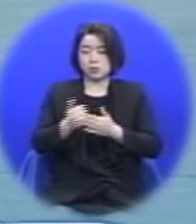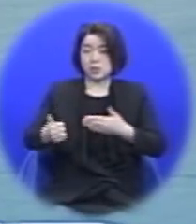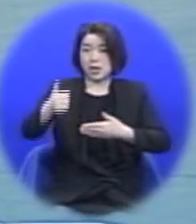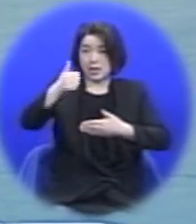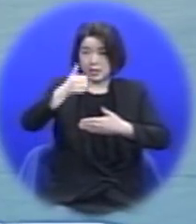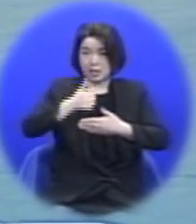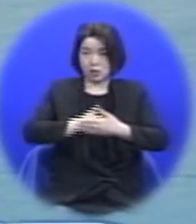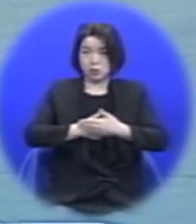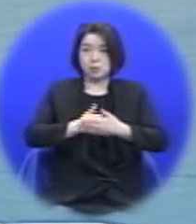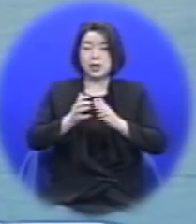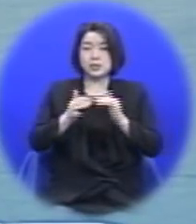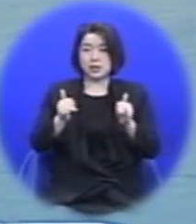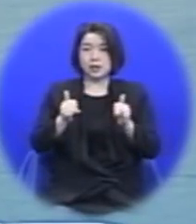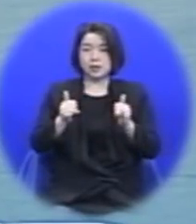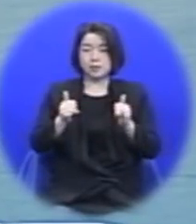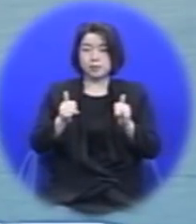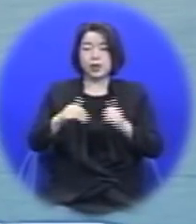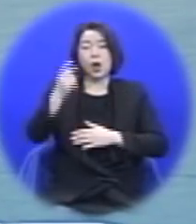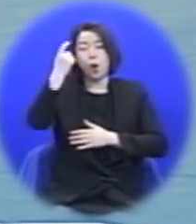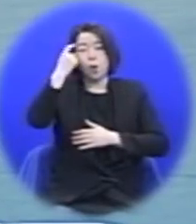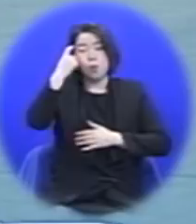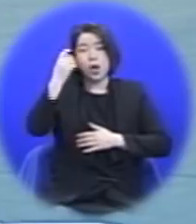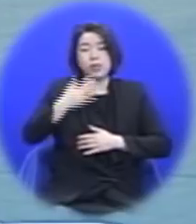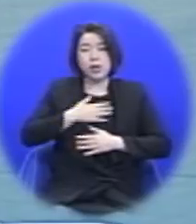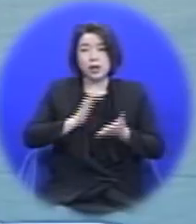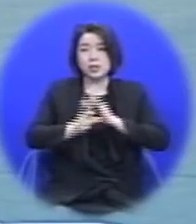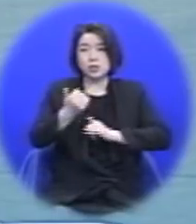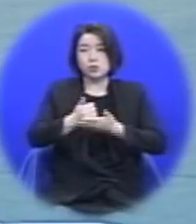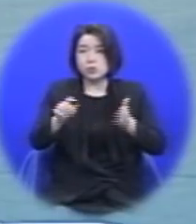왜 우리가 예수를 믿고 예수님을 영접해야 하는 거죠?